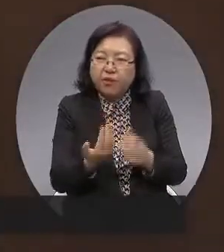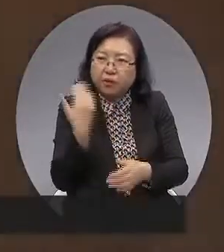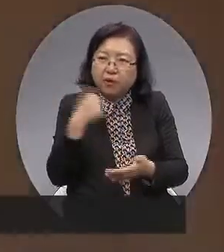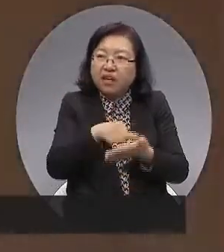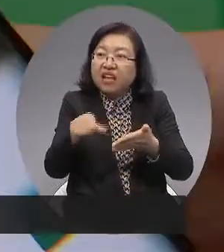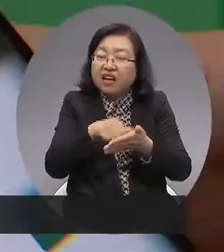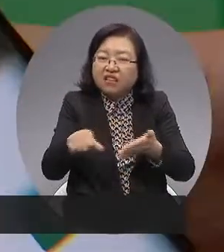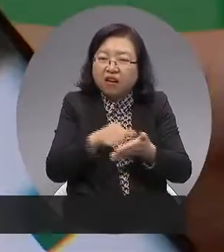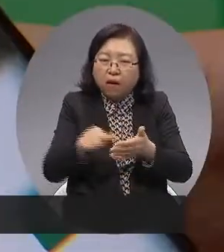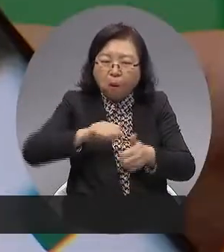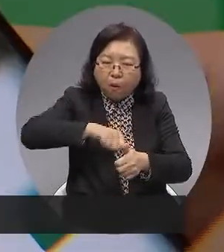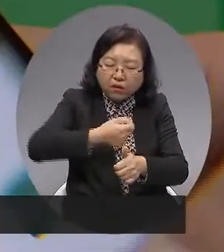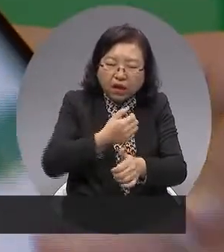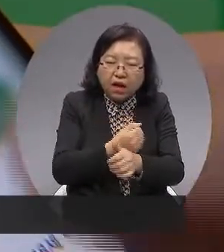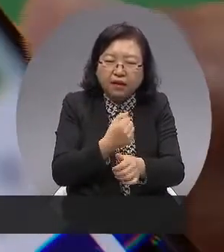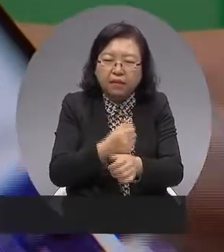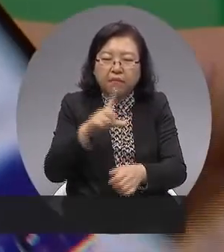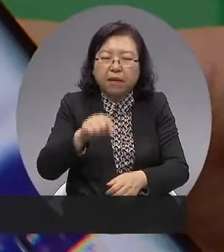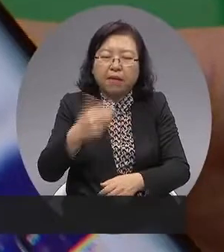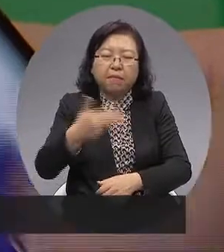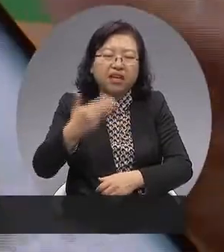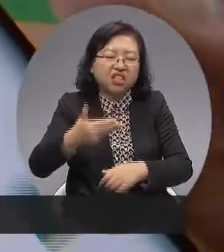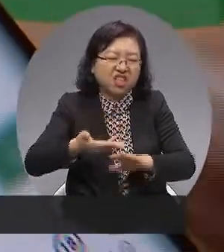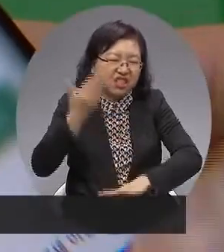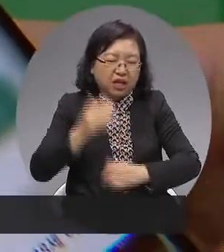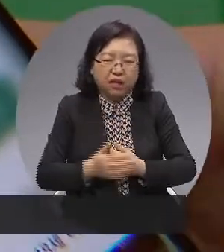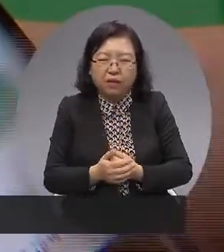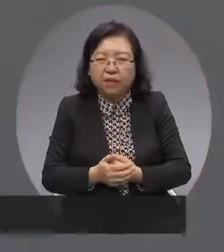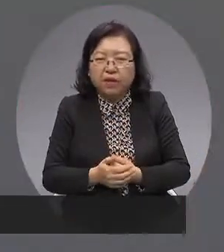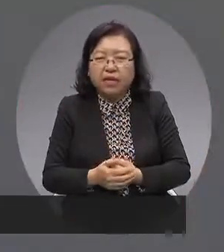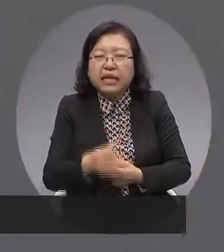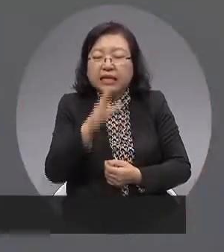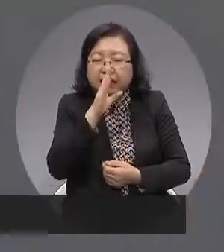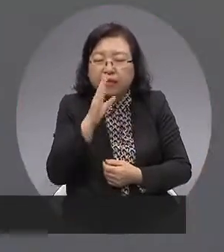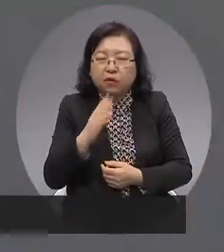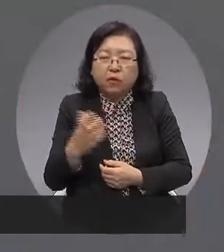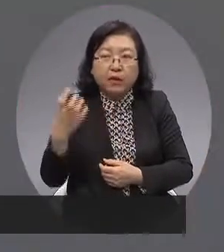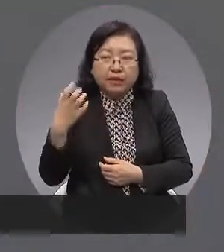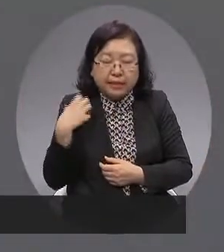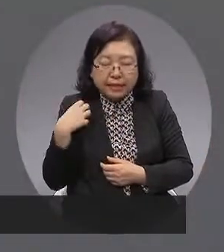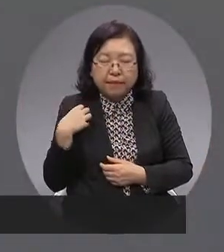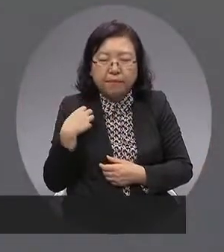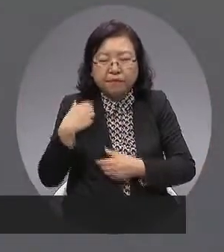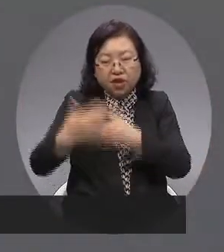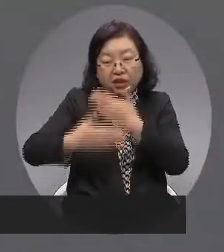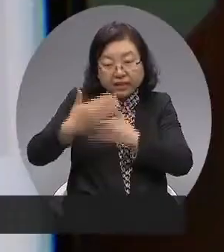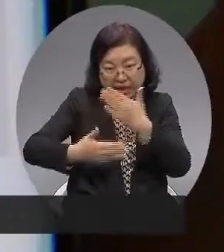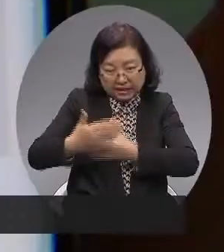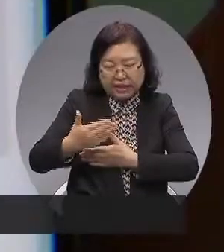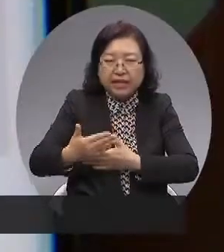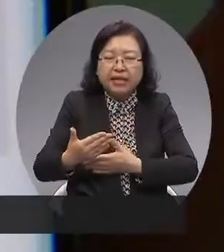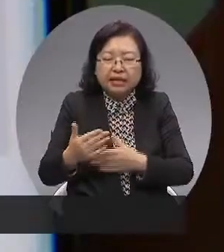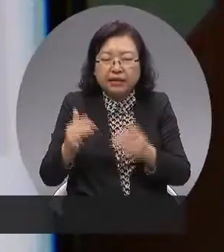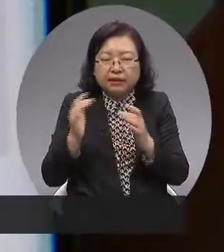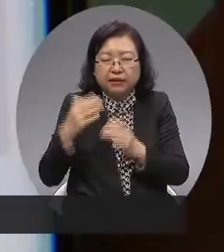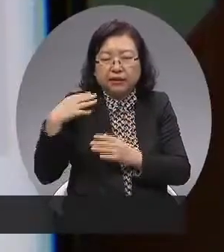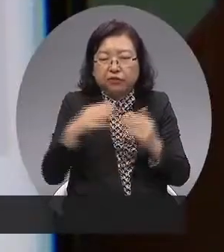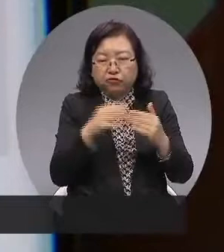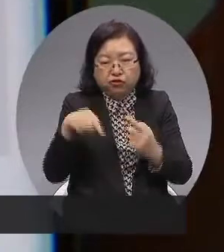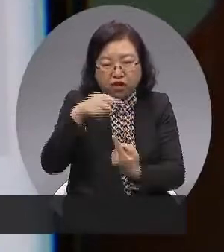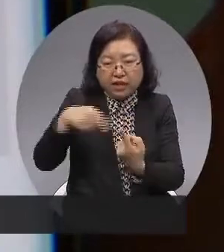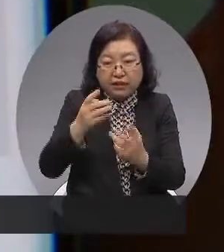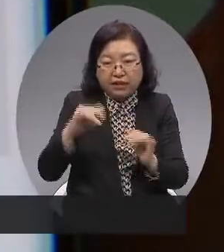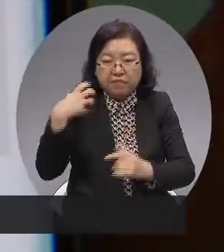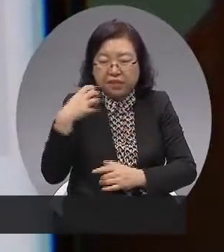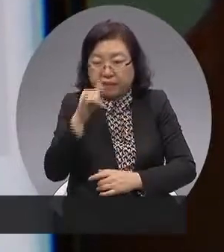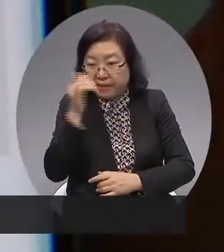이릅니다. 하지만 플랫폼 운영자에게 삭제 의무가 생긴 불법 음란물 영상과는 달리 1대1 채팅 방식의 대화 내용은